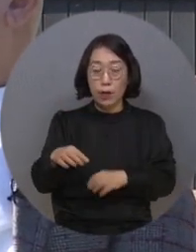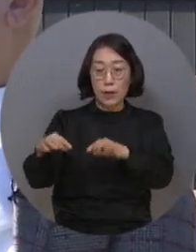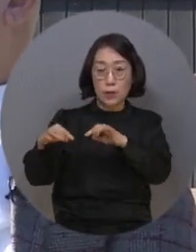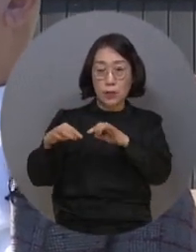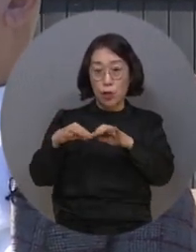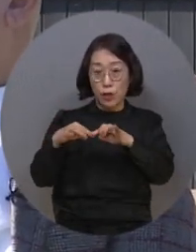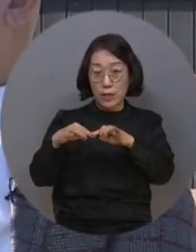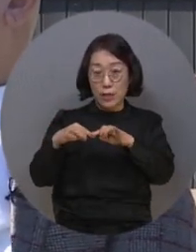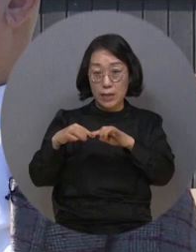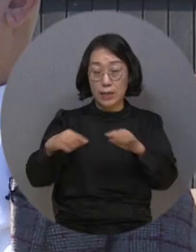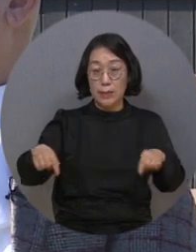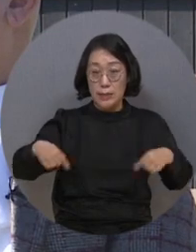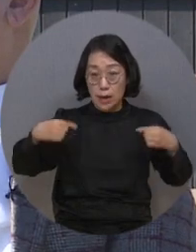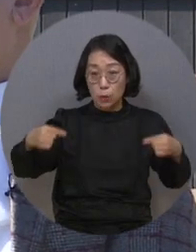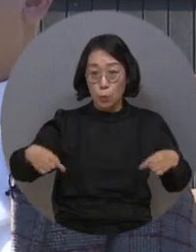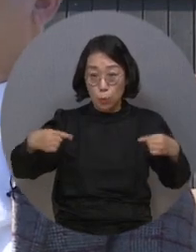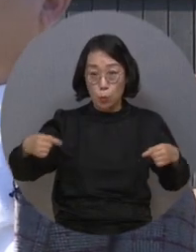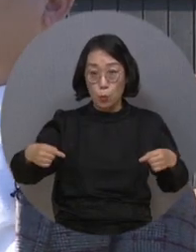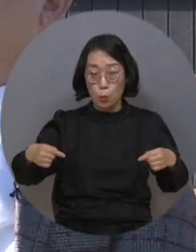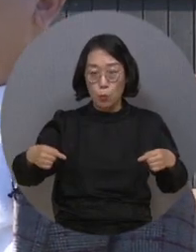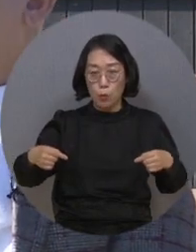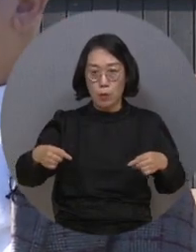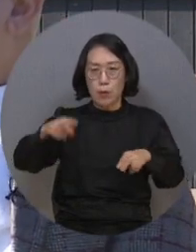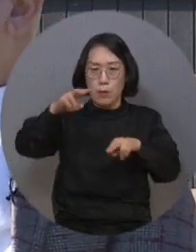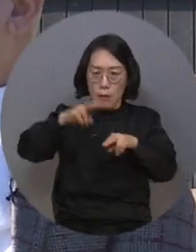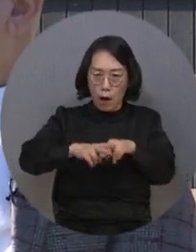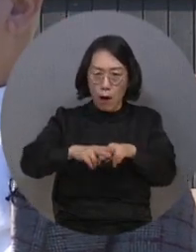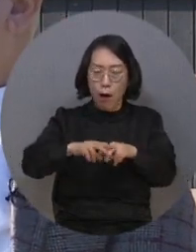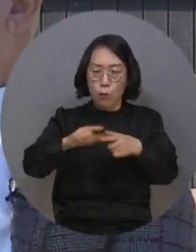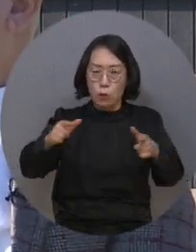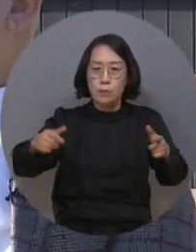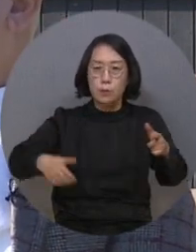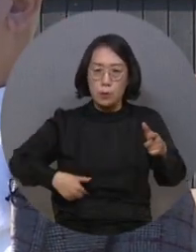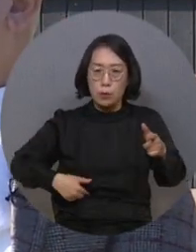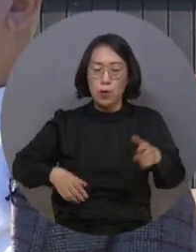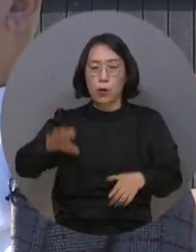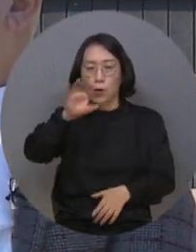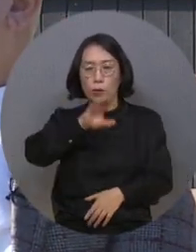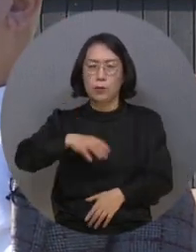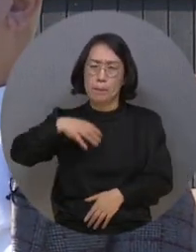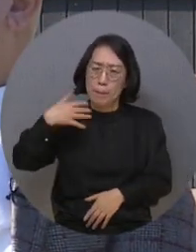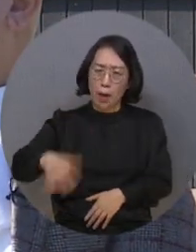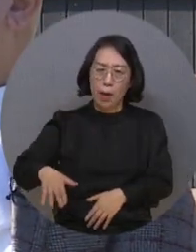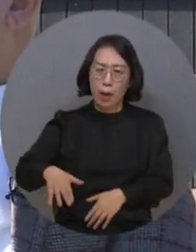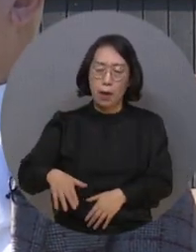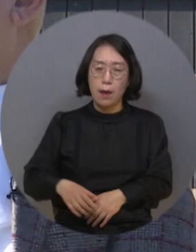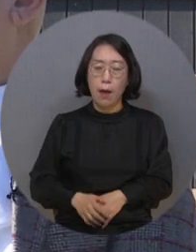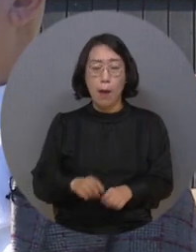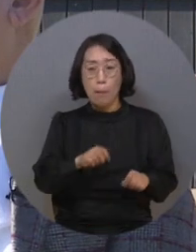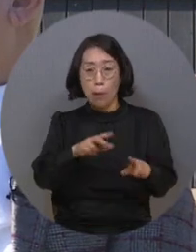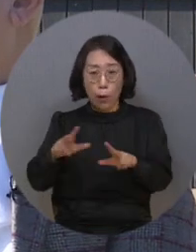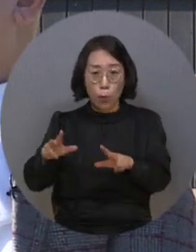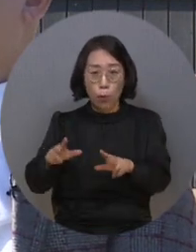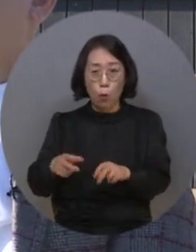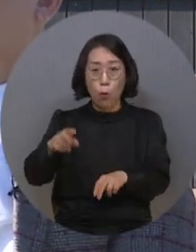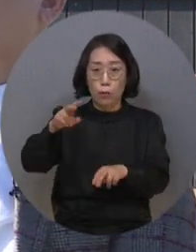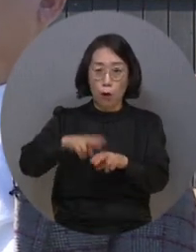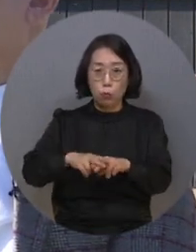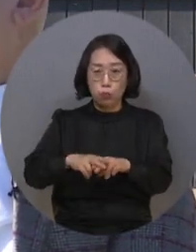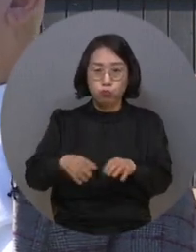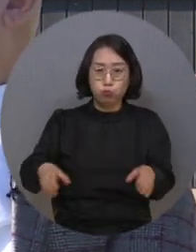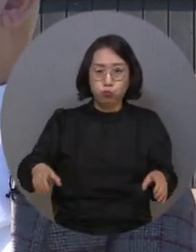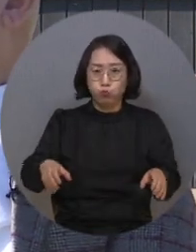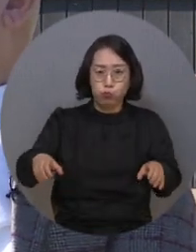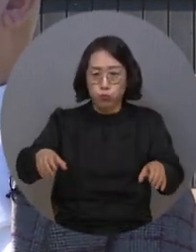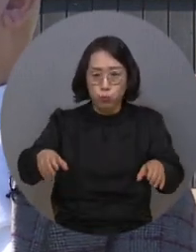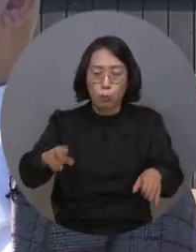타야 되는데 관악구 구름지도 많고, 이분들이 자꾸만 이제 연습 안 하고 바로 나갔을 때는 위험하거든요. 네, 네 맞습니다. 이게 맞아요.